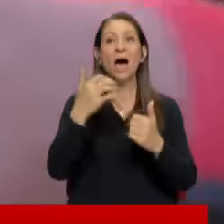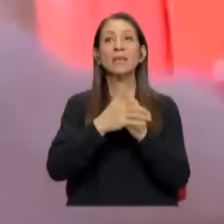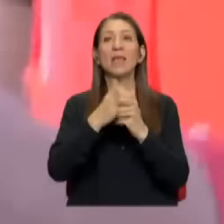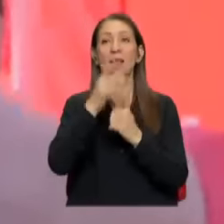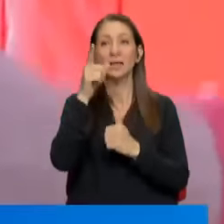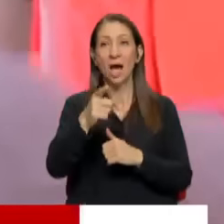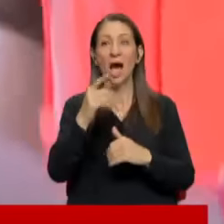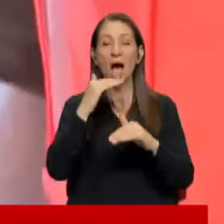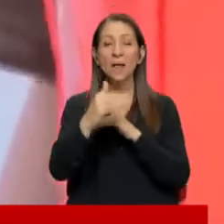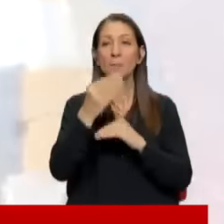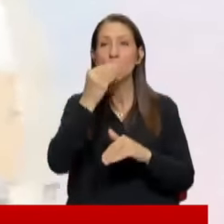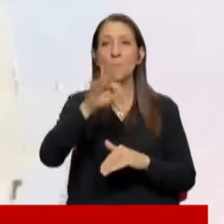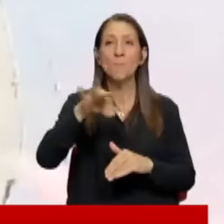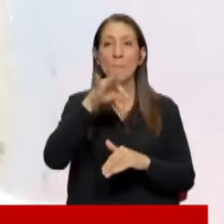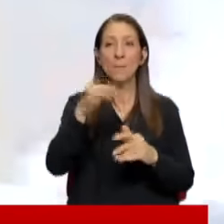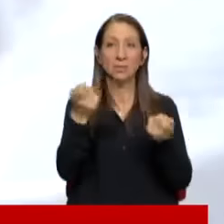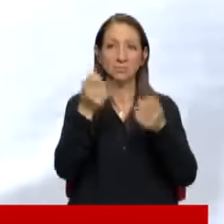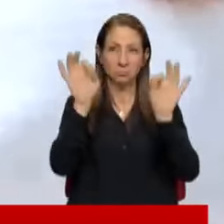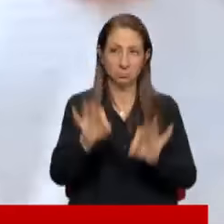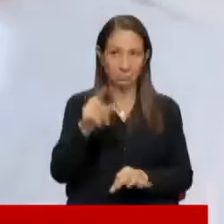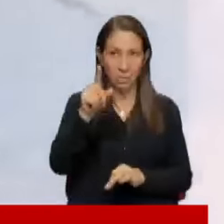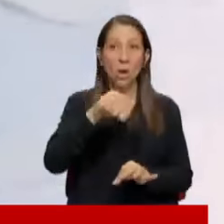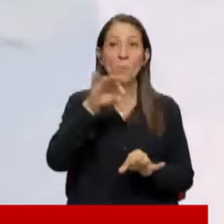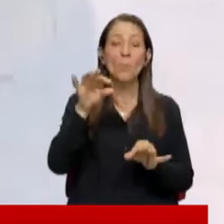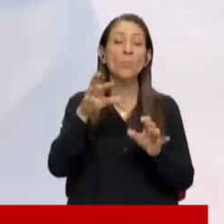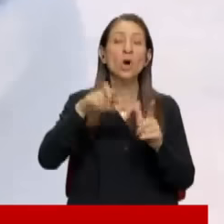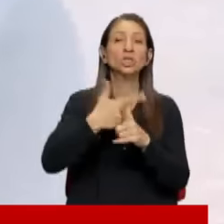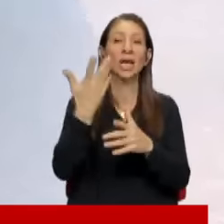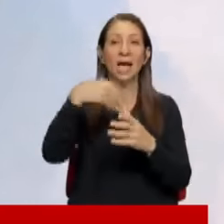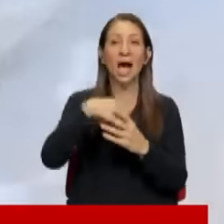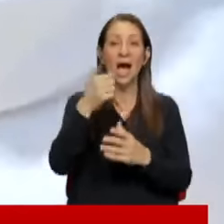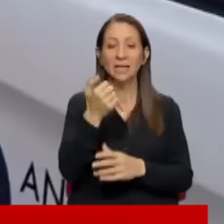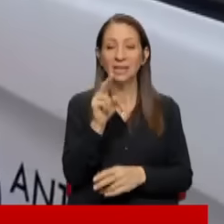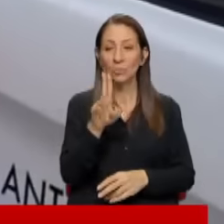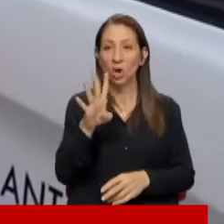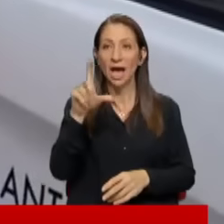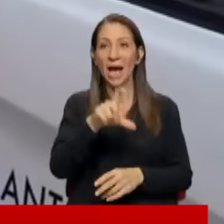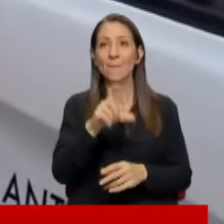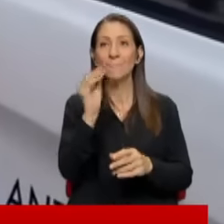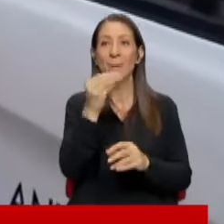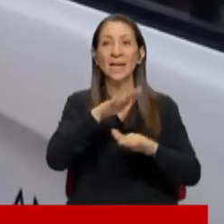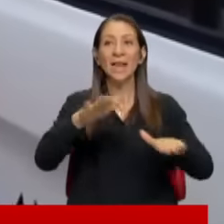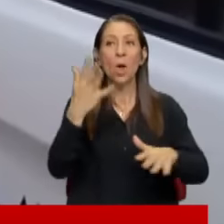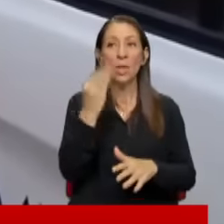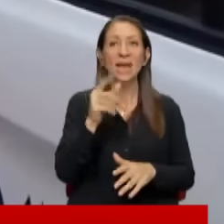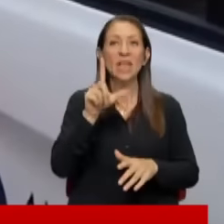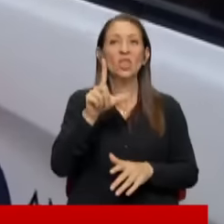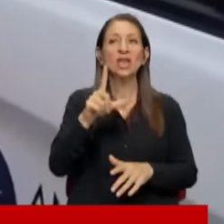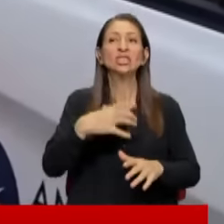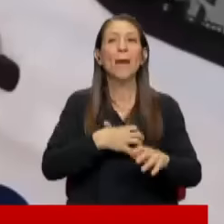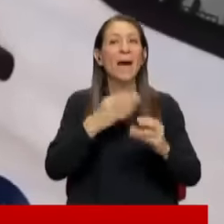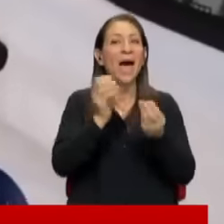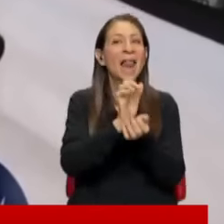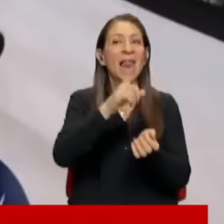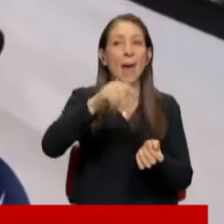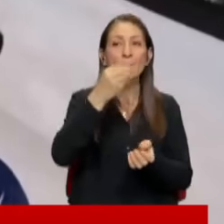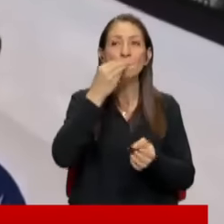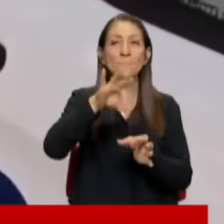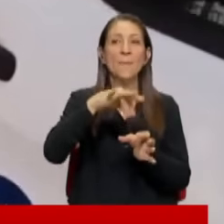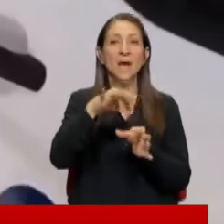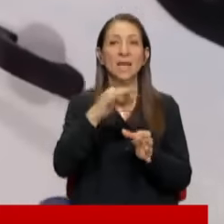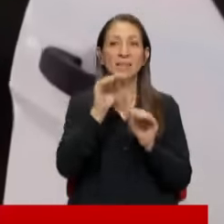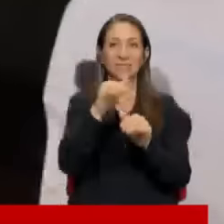Antalya'da Halk Mama Projesi hayata geçirildi. Proje kapsamında 6-24 ay arası bebekleri olan ihtiyaç sahibi ailelere mama